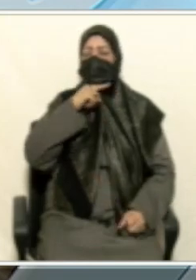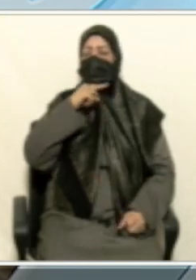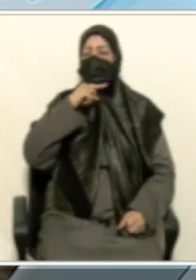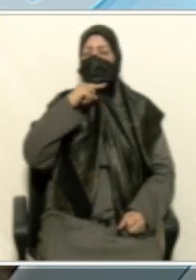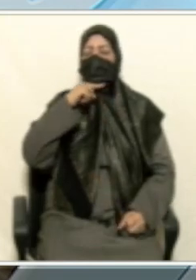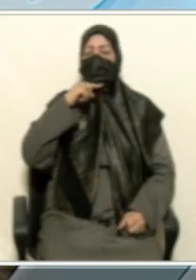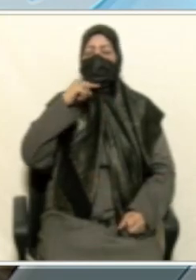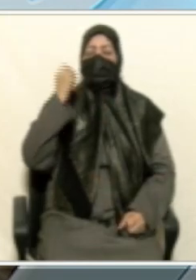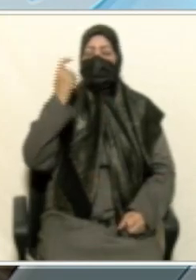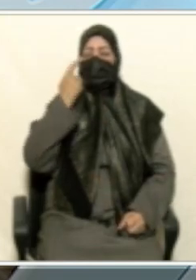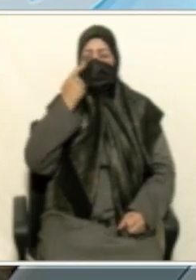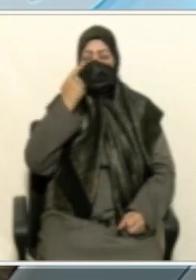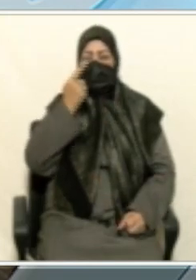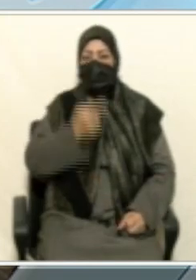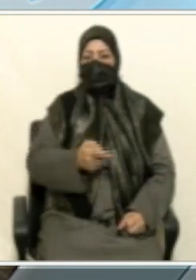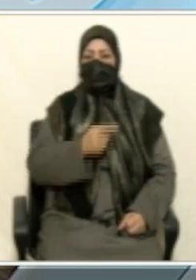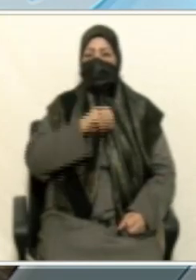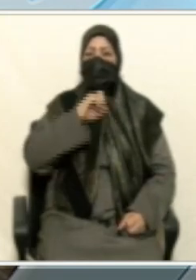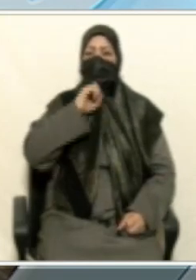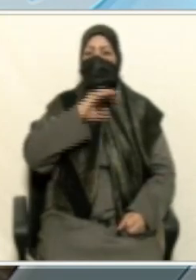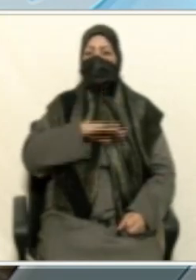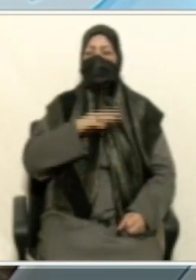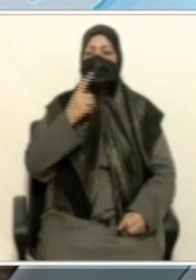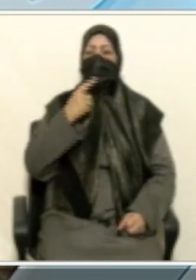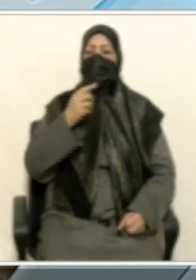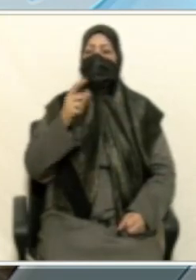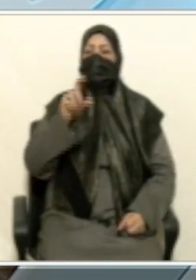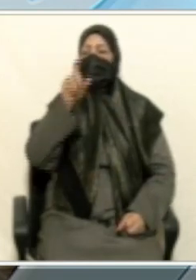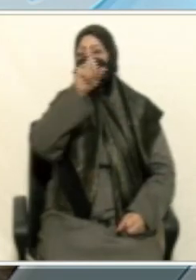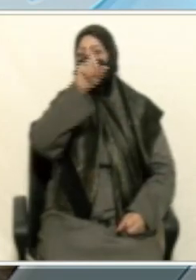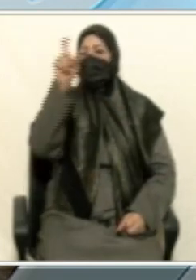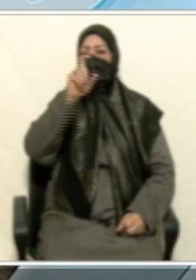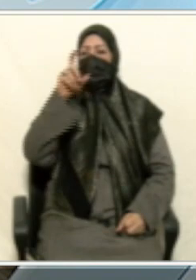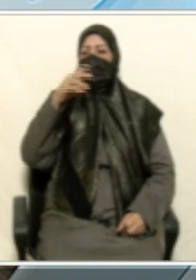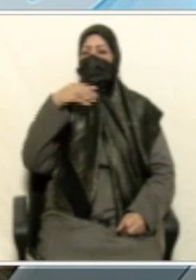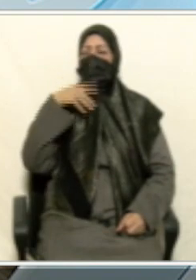فدم المسلم حرام، بل هو أشد حرمة من الكعبة نفسها،